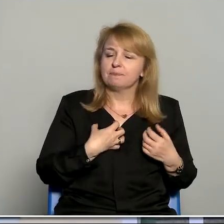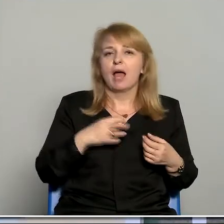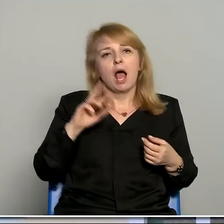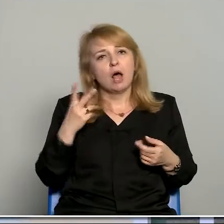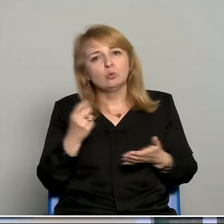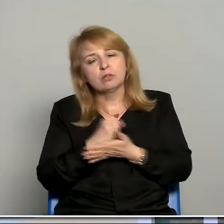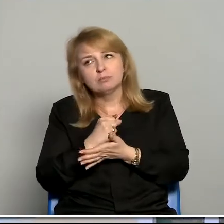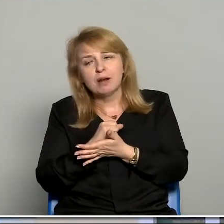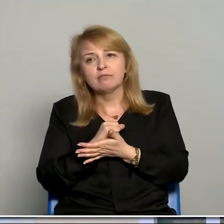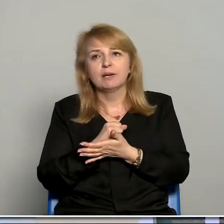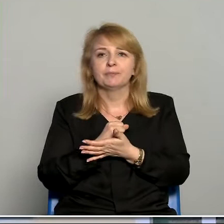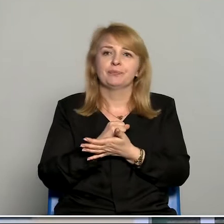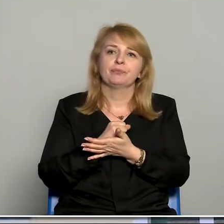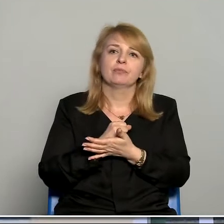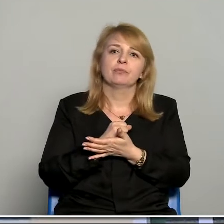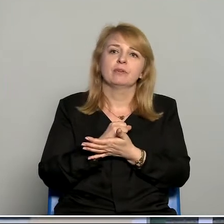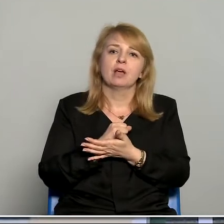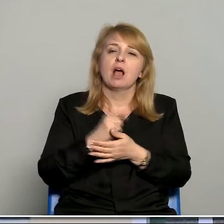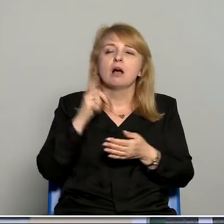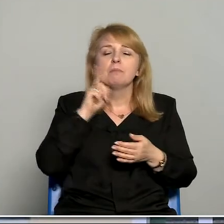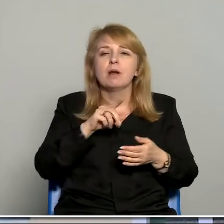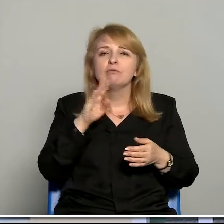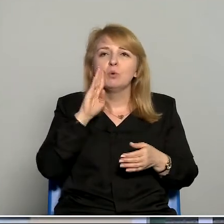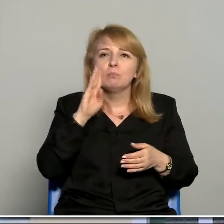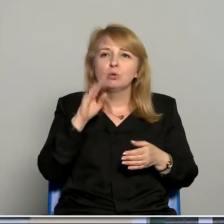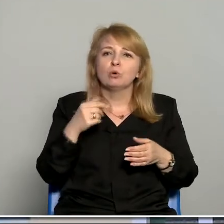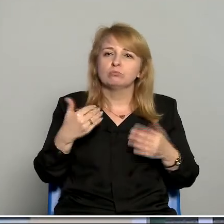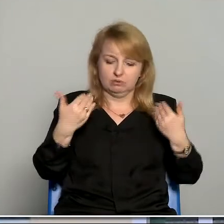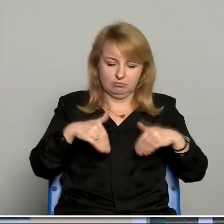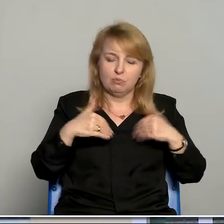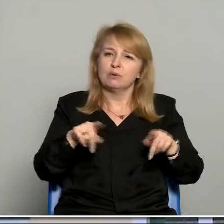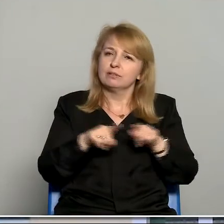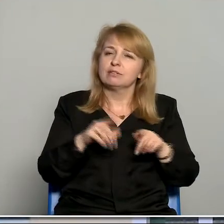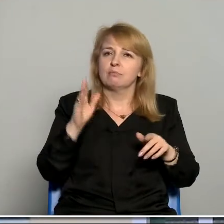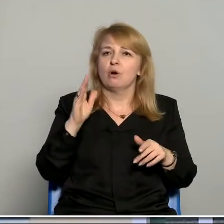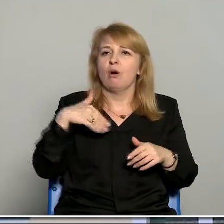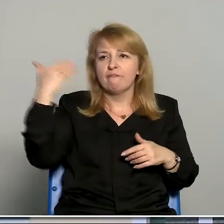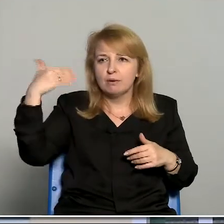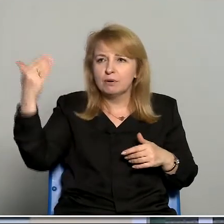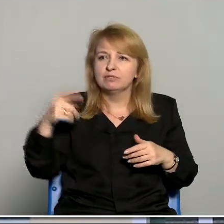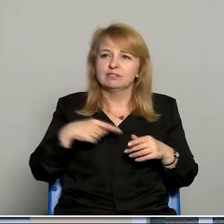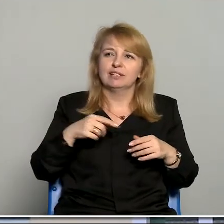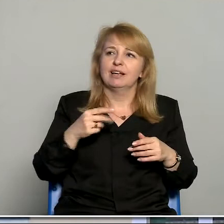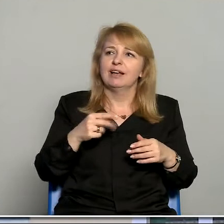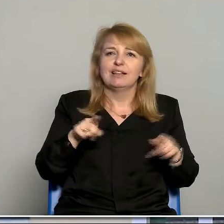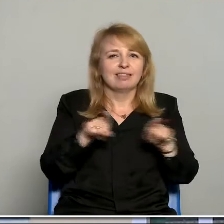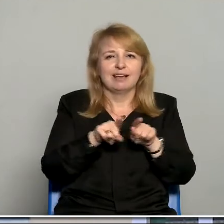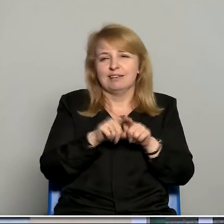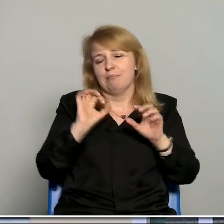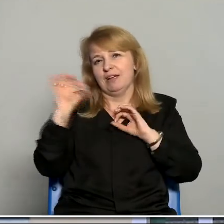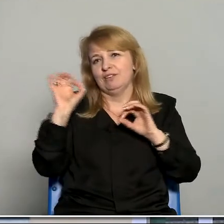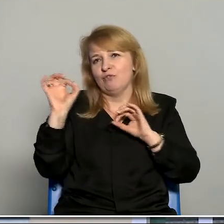mierze prawdopodobnie również i w mojej wypowiedzi będą Państwo mogli znaleźć te